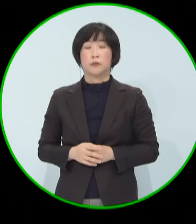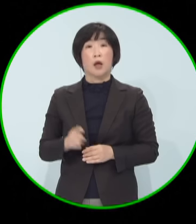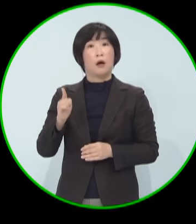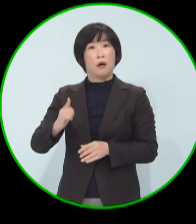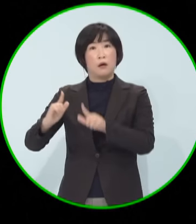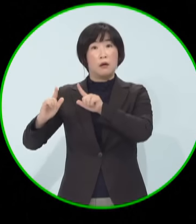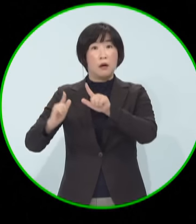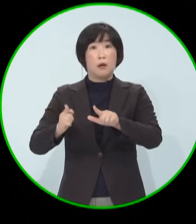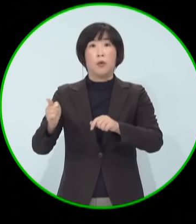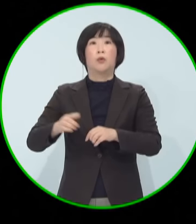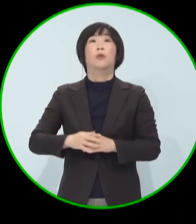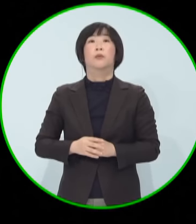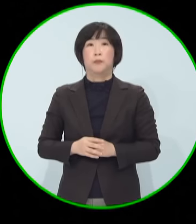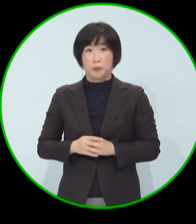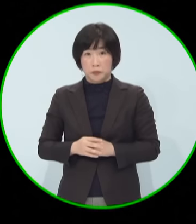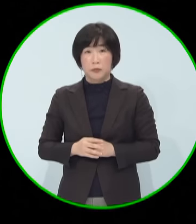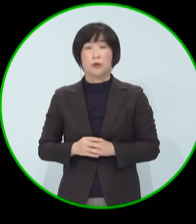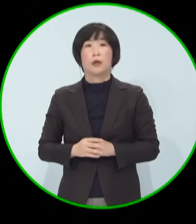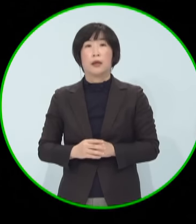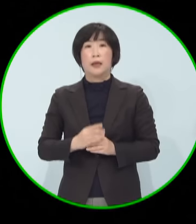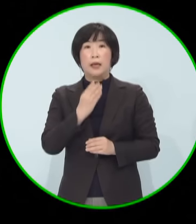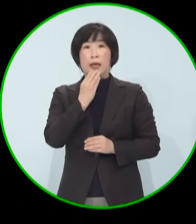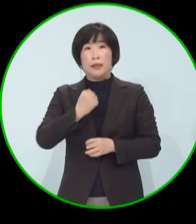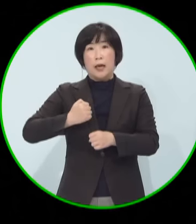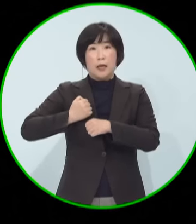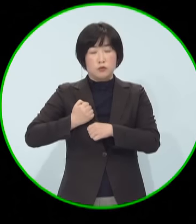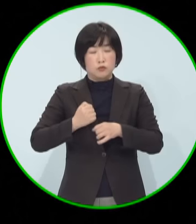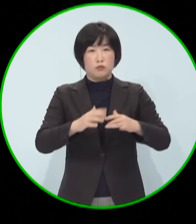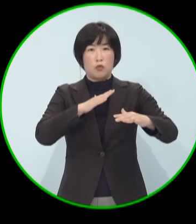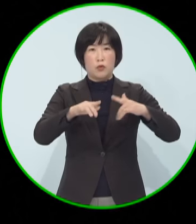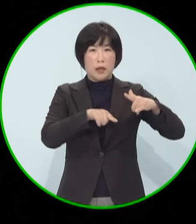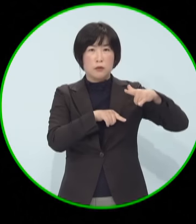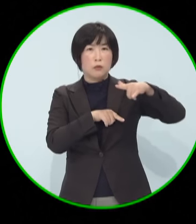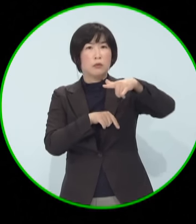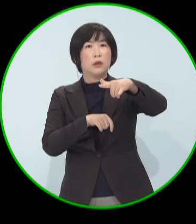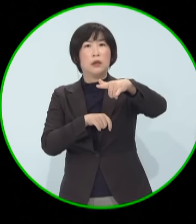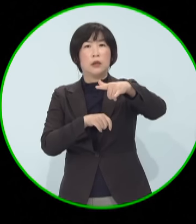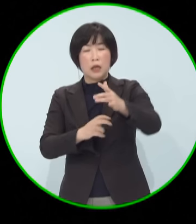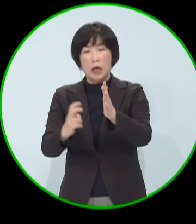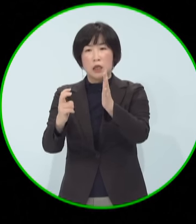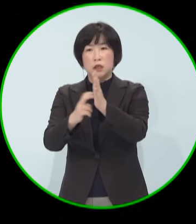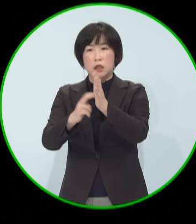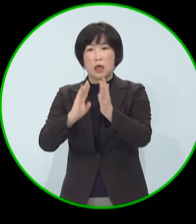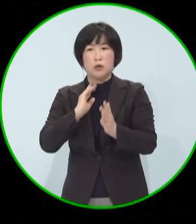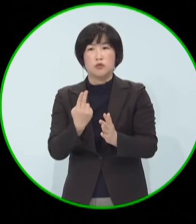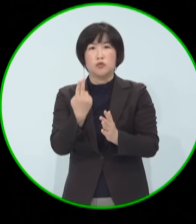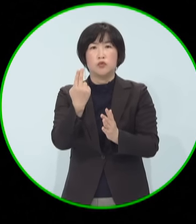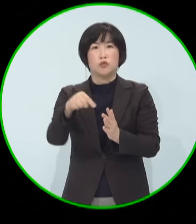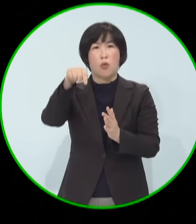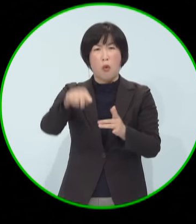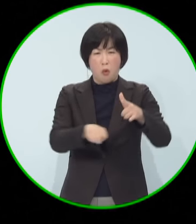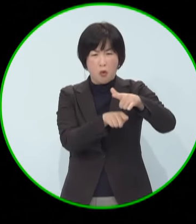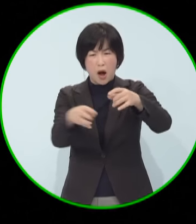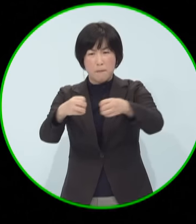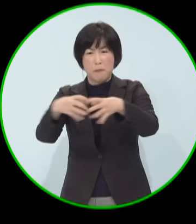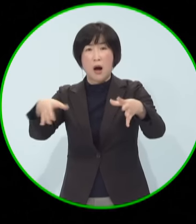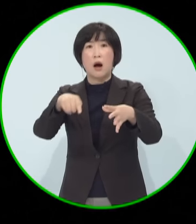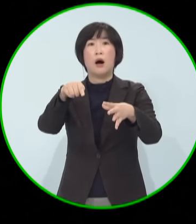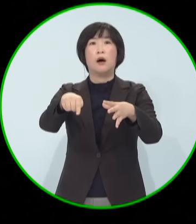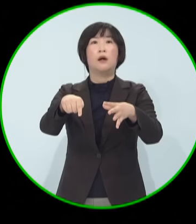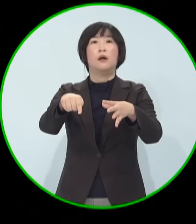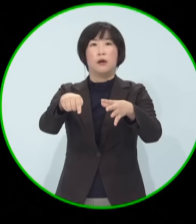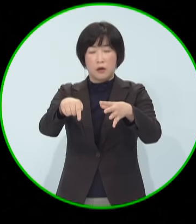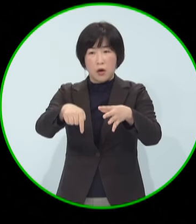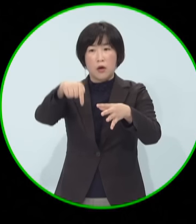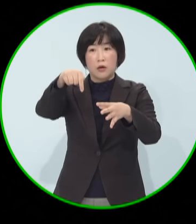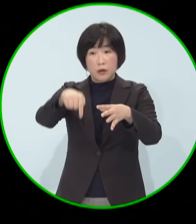革命防衛隊の声明によりますと、イスラエル軍の戦闘機がシリアの首都ダマスカスを空爆し、部隊の